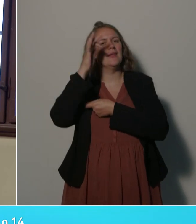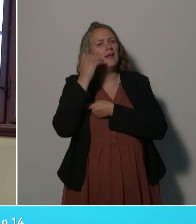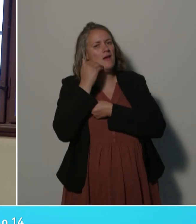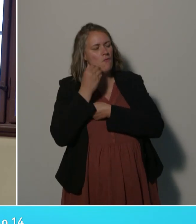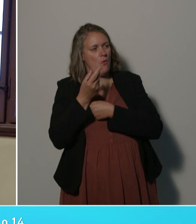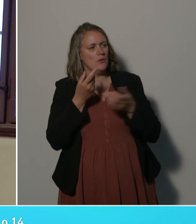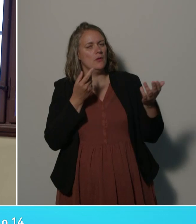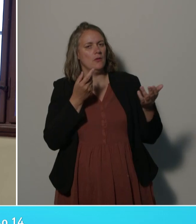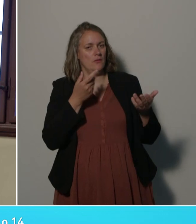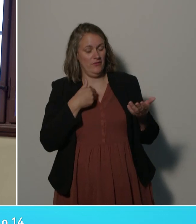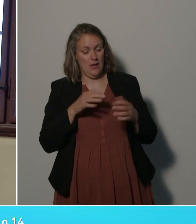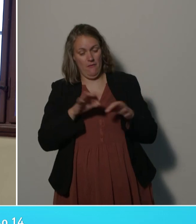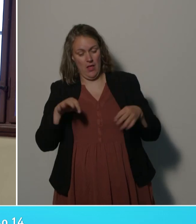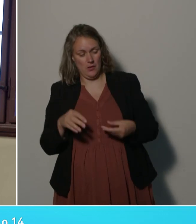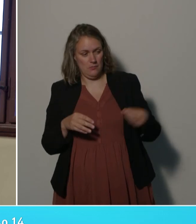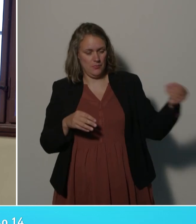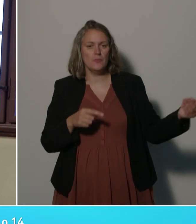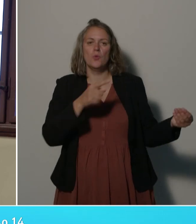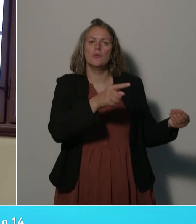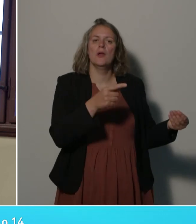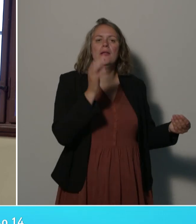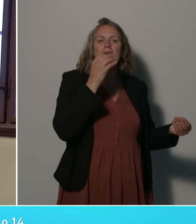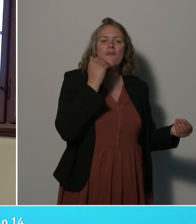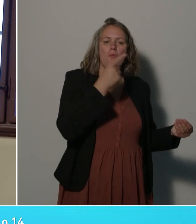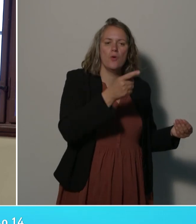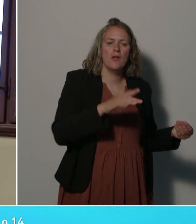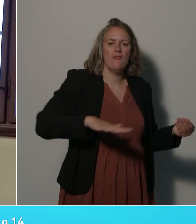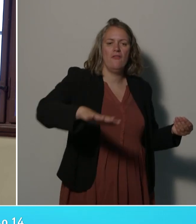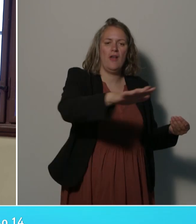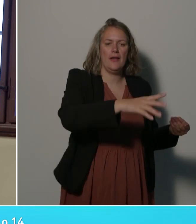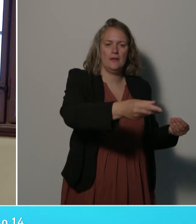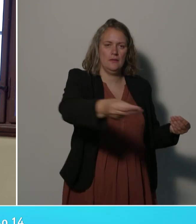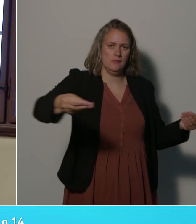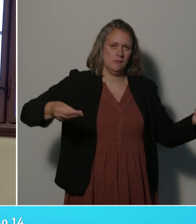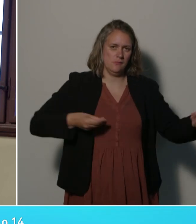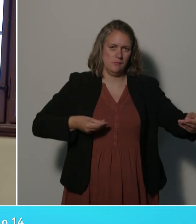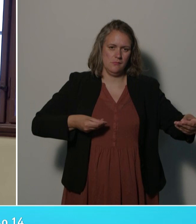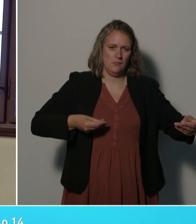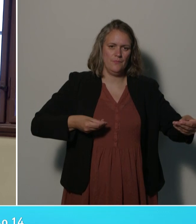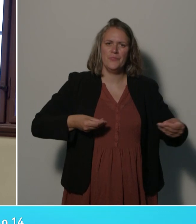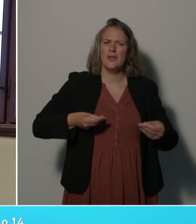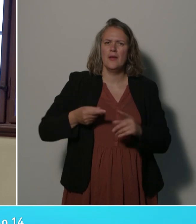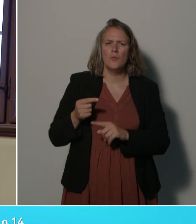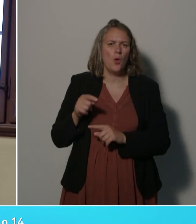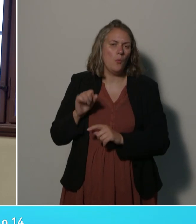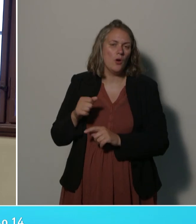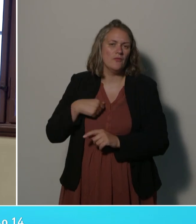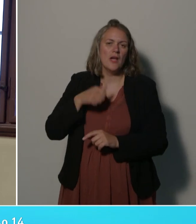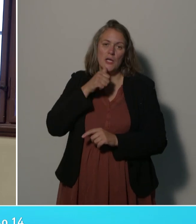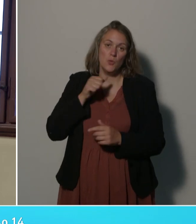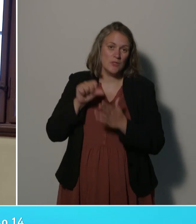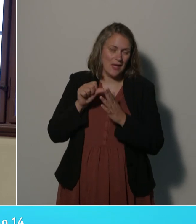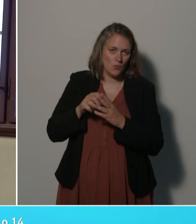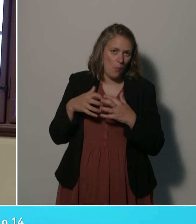Wohnen hat uns dafür Flächen überlassen, die es uns möglich gemacht haben, zum einen ein Jugendzentrum zu errichten in Lobeda